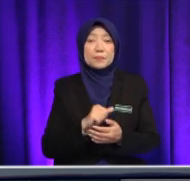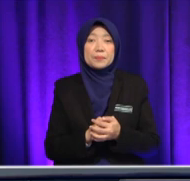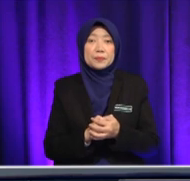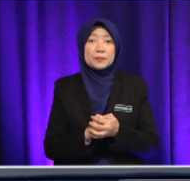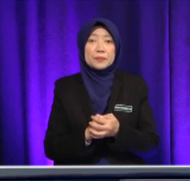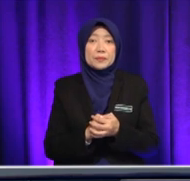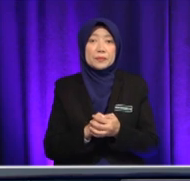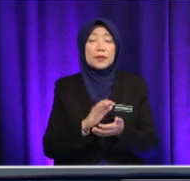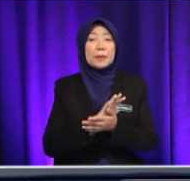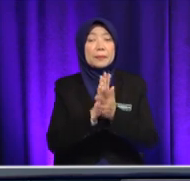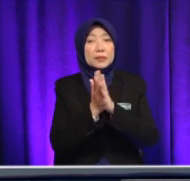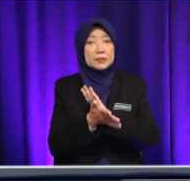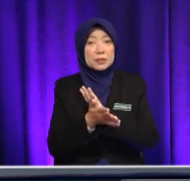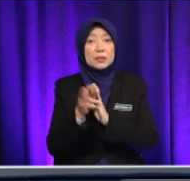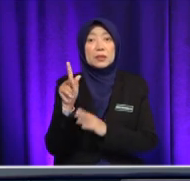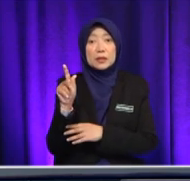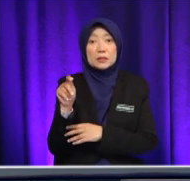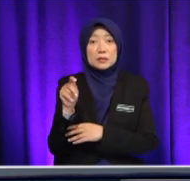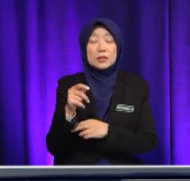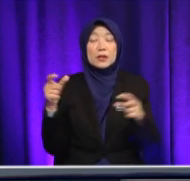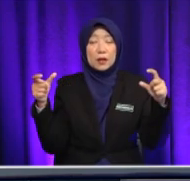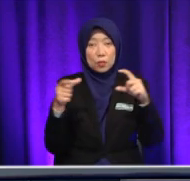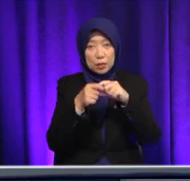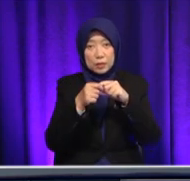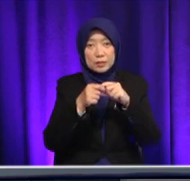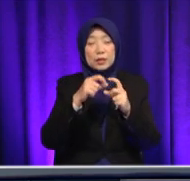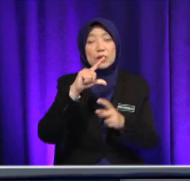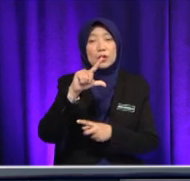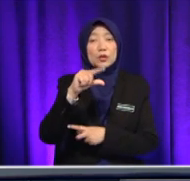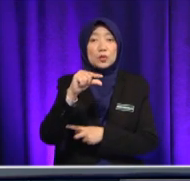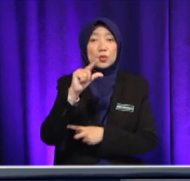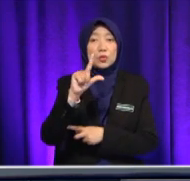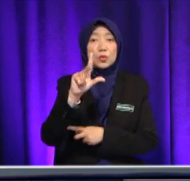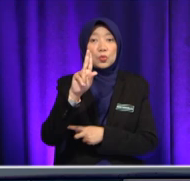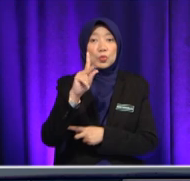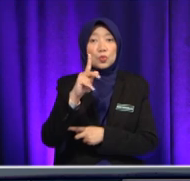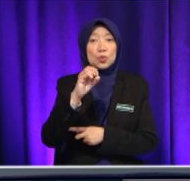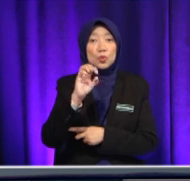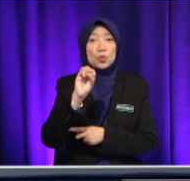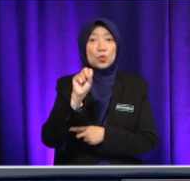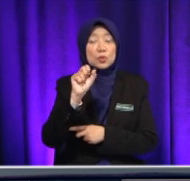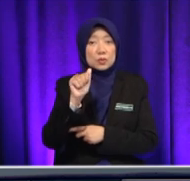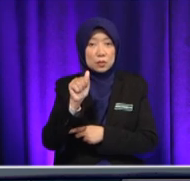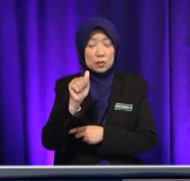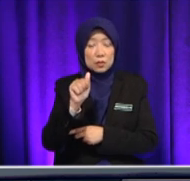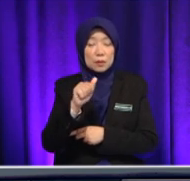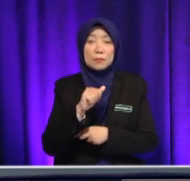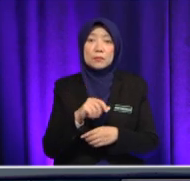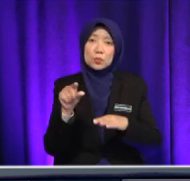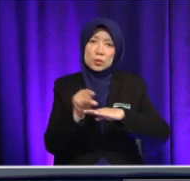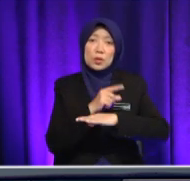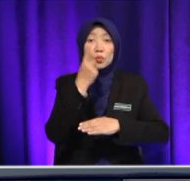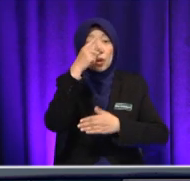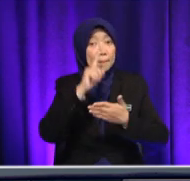so gabungannya adalah daripada glukosa. Okey. Okey, dan kegunaannya pasti kita tahu dia memberikan kita